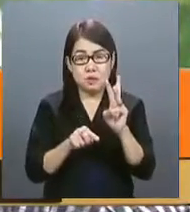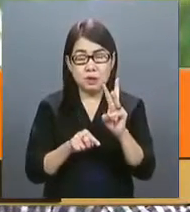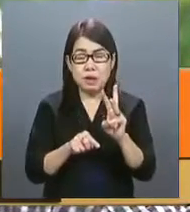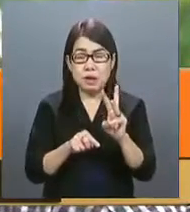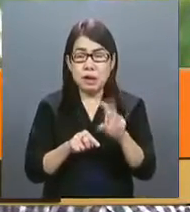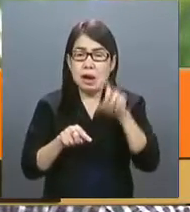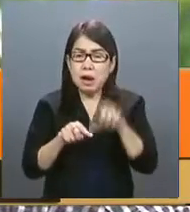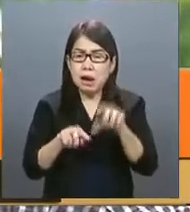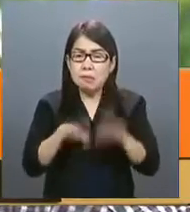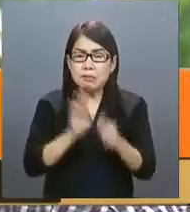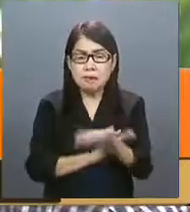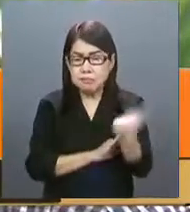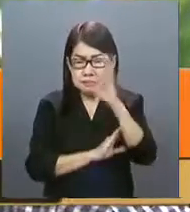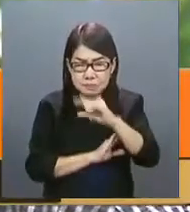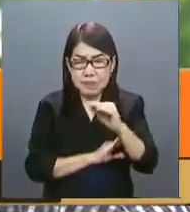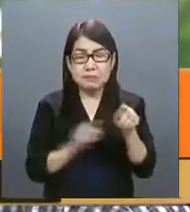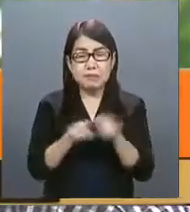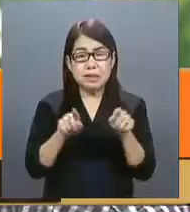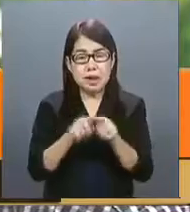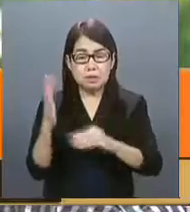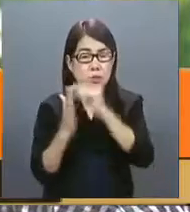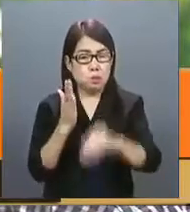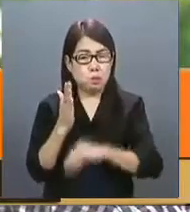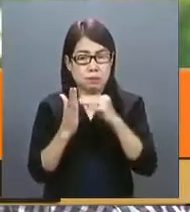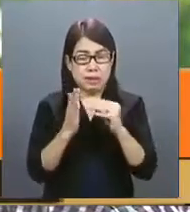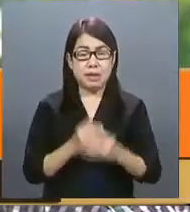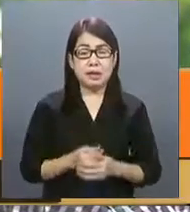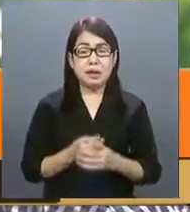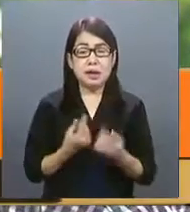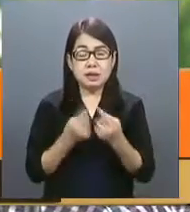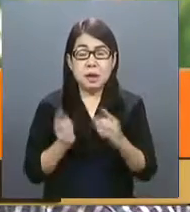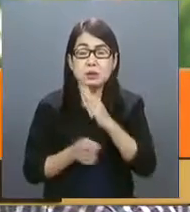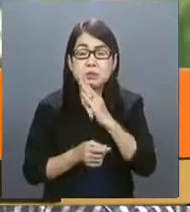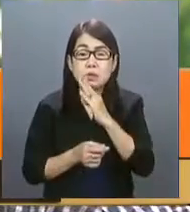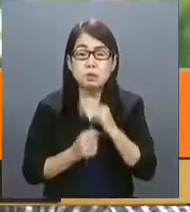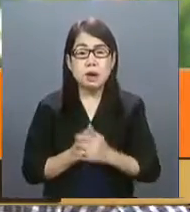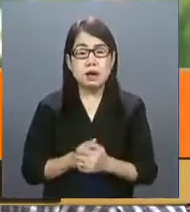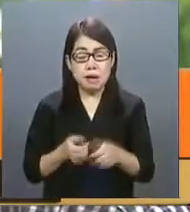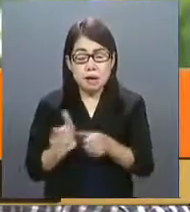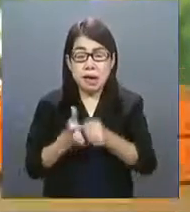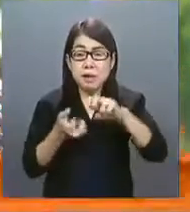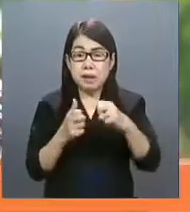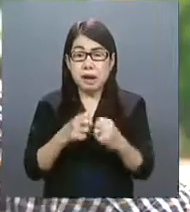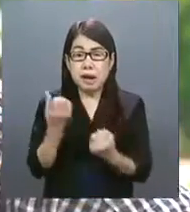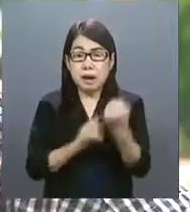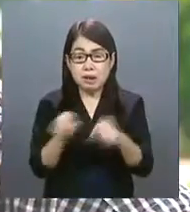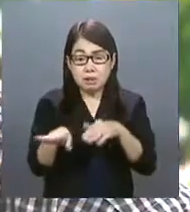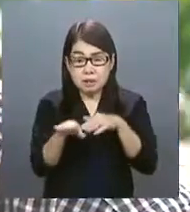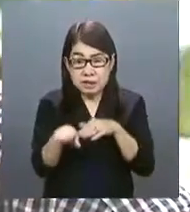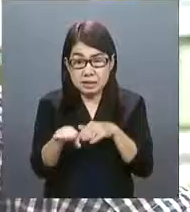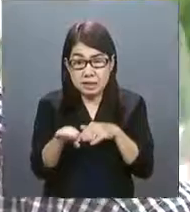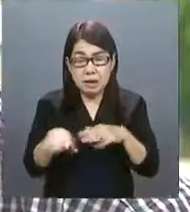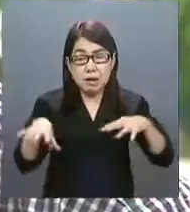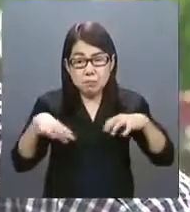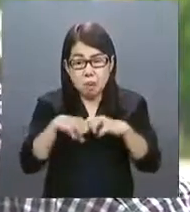วันกลางคืนครับแล้วก็ยานพาหนะทุกประเภทซึ่งในด้านการลดอุบัติเหตุจราจรเนี่ยในเบื้องต้นเนี่ยครับก็พ